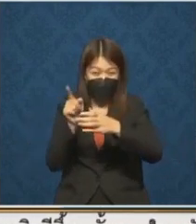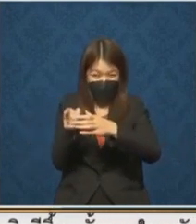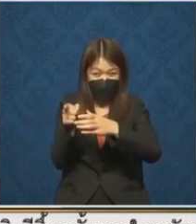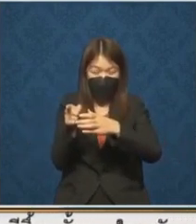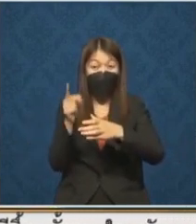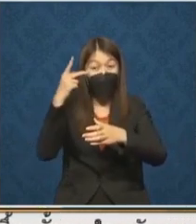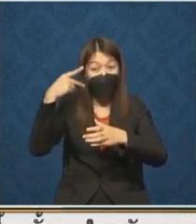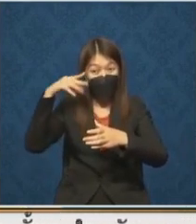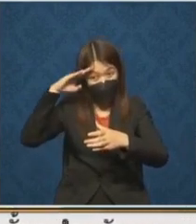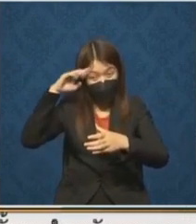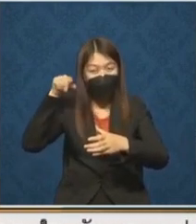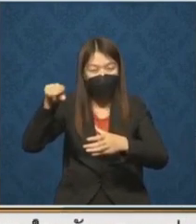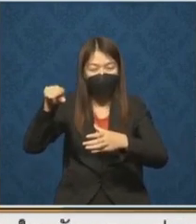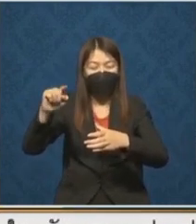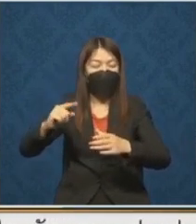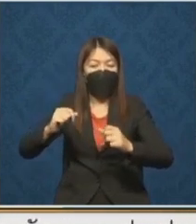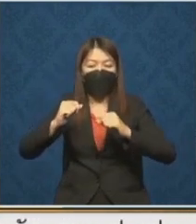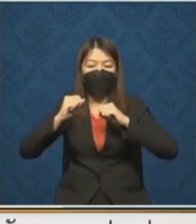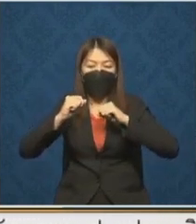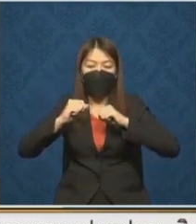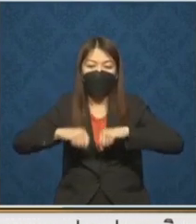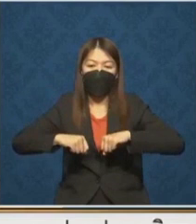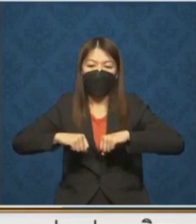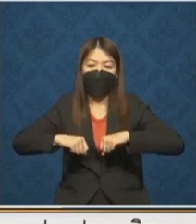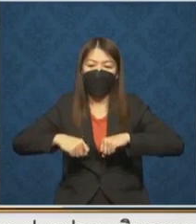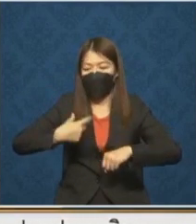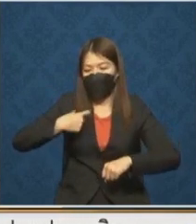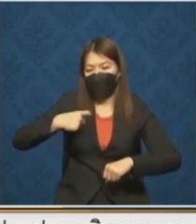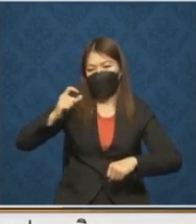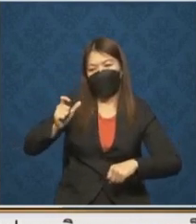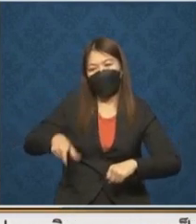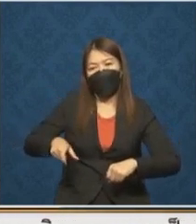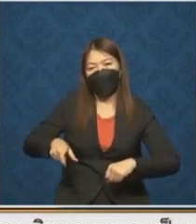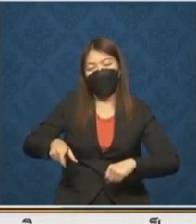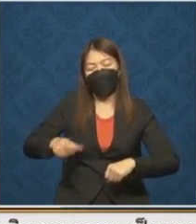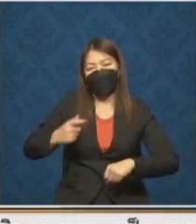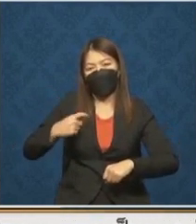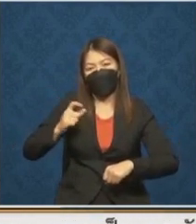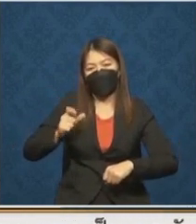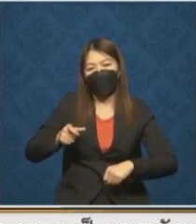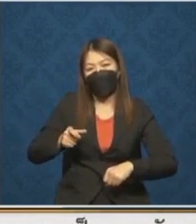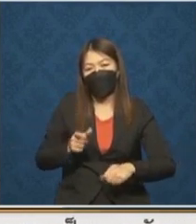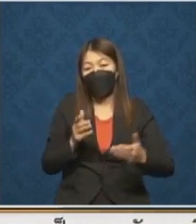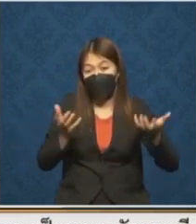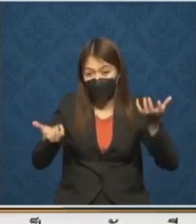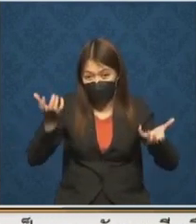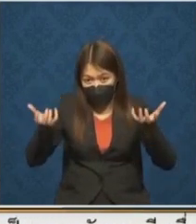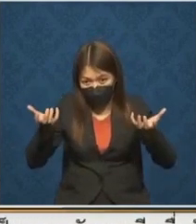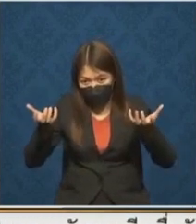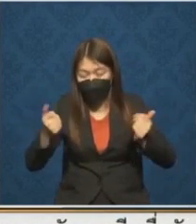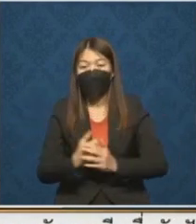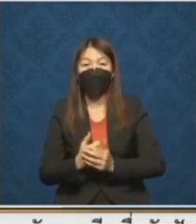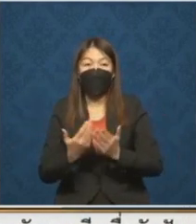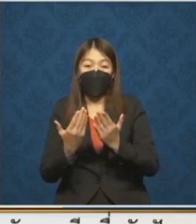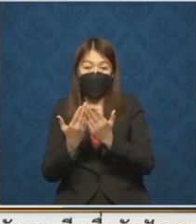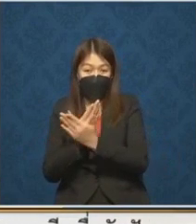ตัดสินใจเปลี่ยนสารอยากเดินทางตรงไปสารยธิธรรมมาสารปก